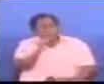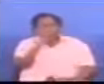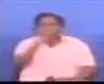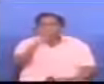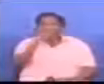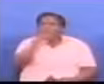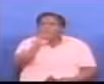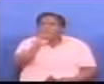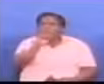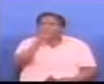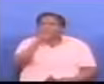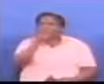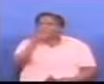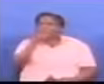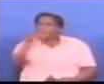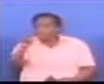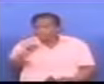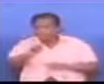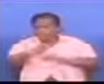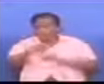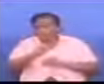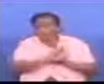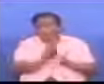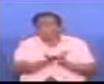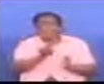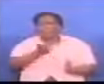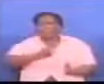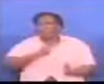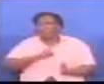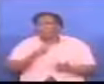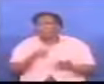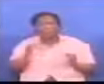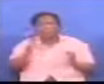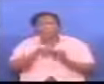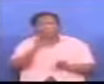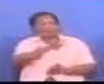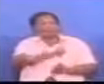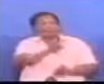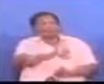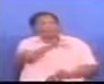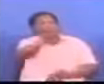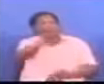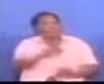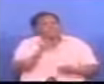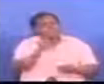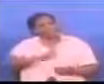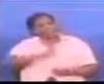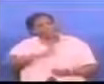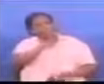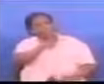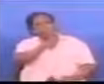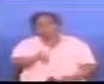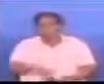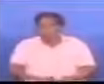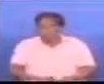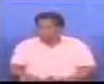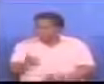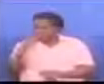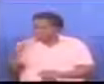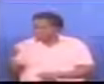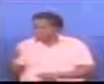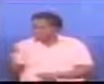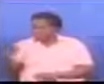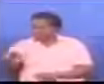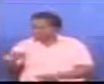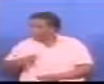mpaka viwanja vya ndege. Sisi leo kiwanja chetu cha ndege pale karibia dola bilioni